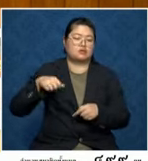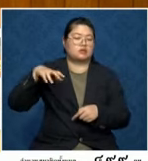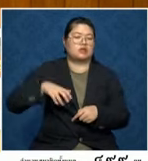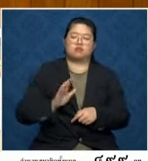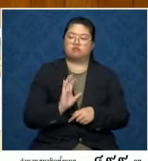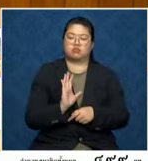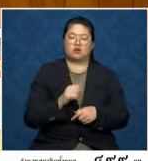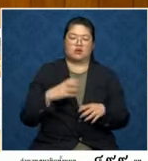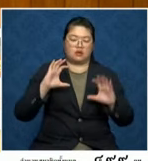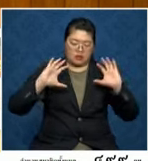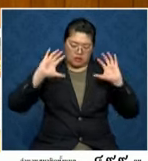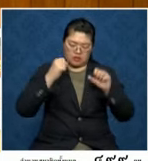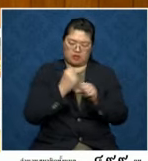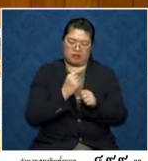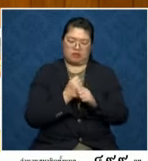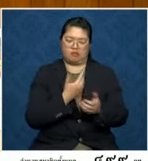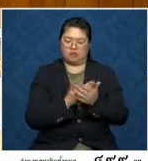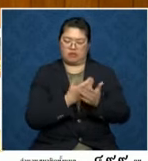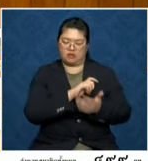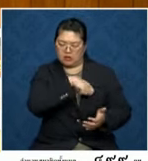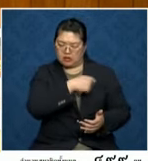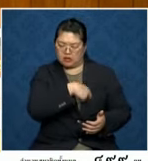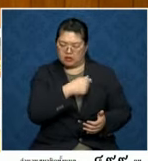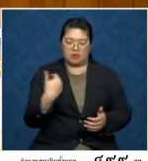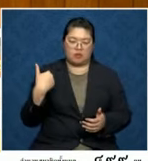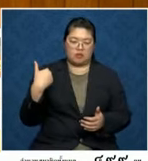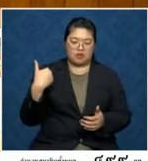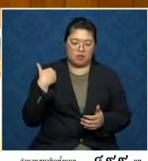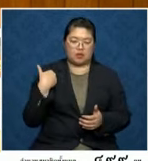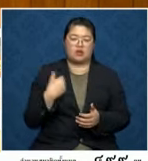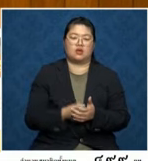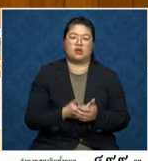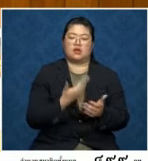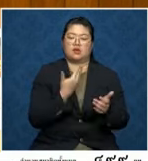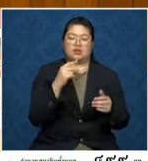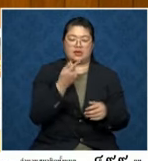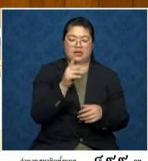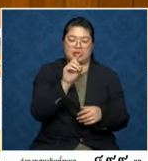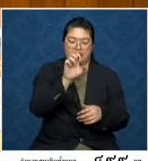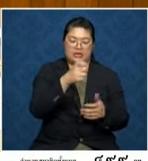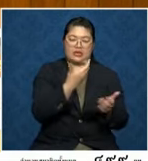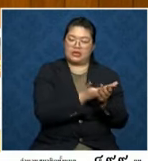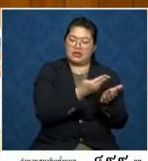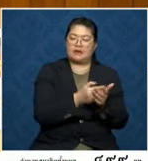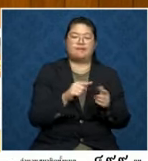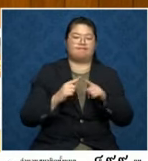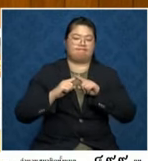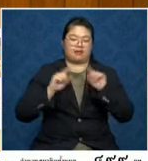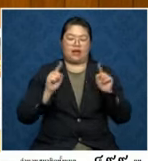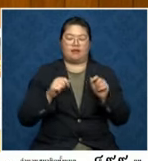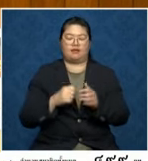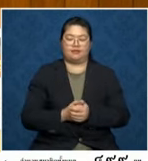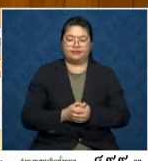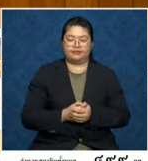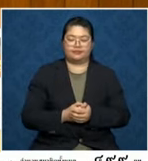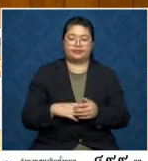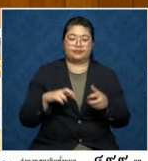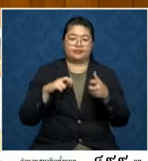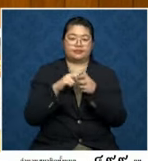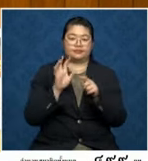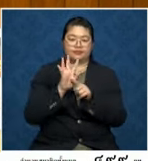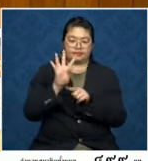ายในการดำเนินคดีอาญาในเรื่องที่เป็นเรื่องแพ่งโดยแท้ข้อที่4เพื่อแก้ปัญห